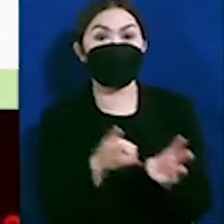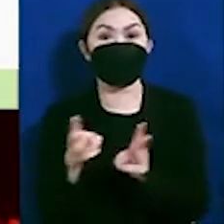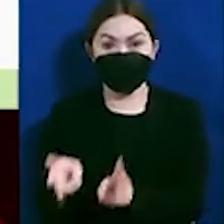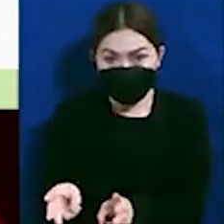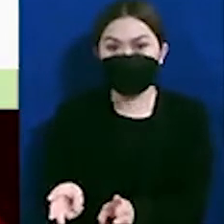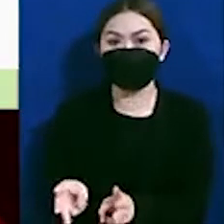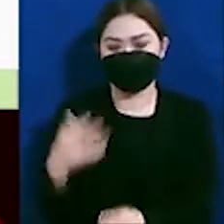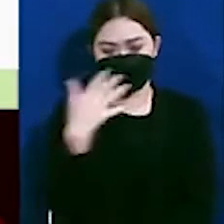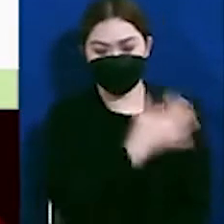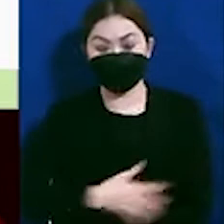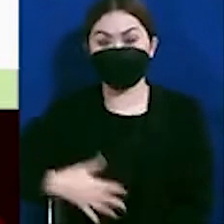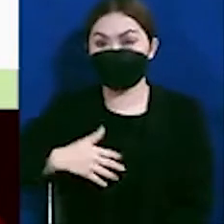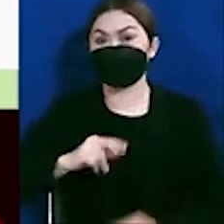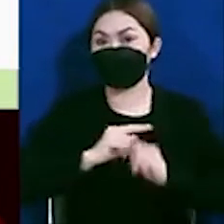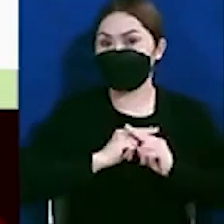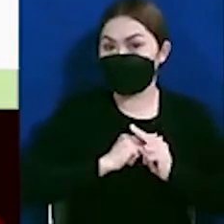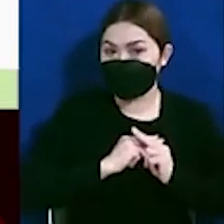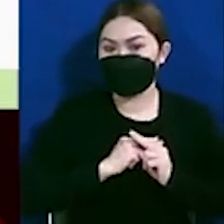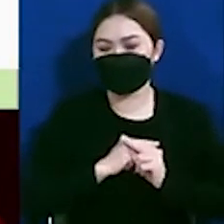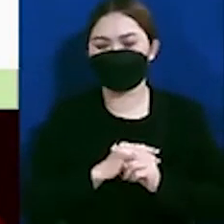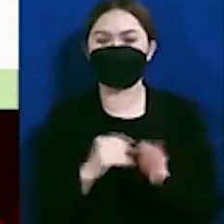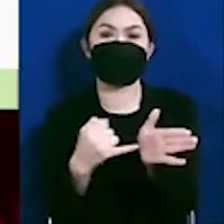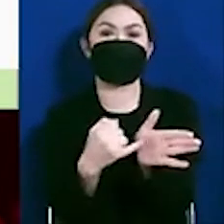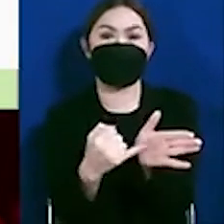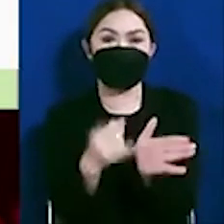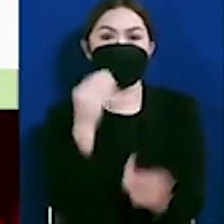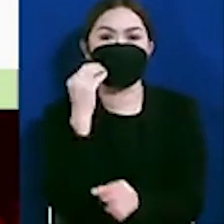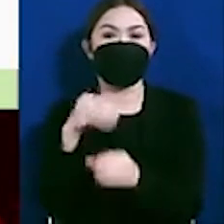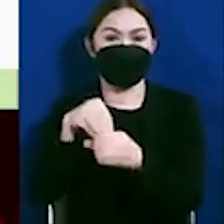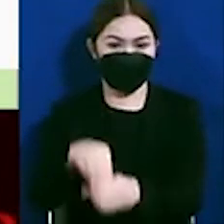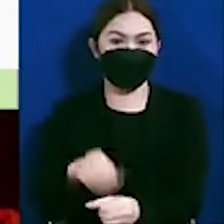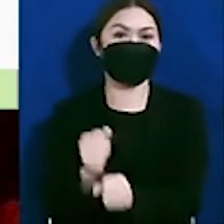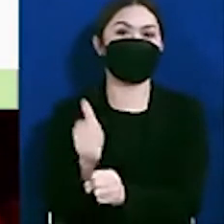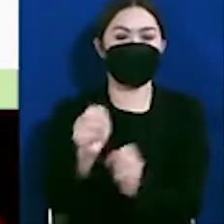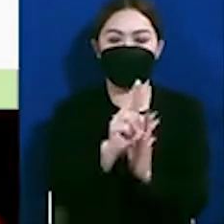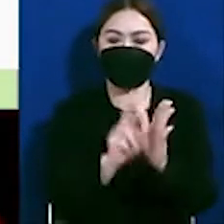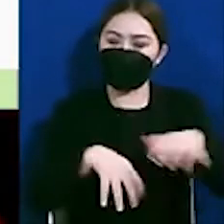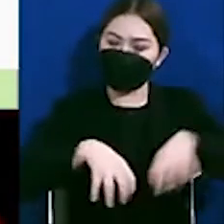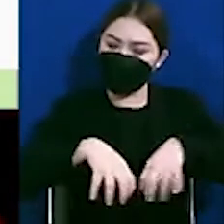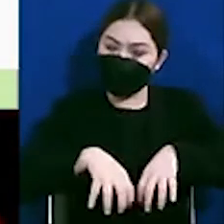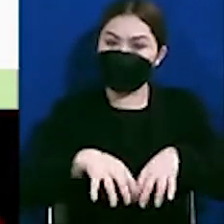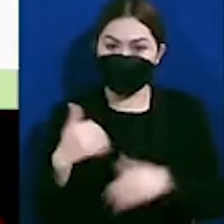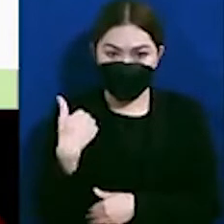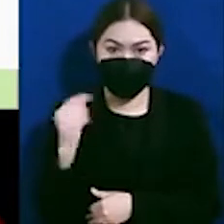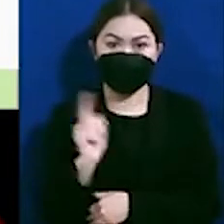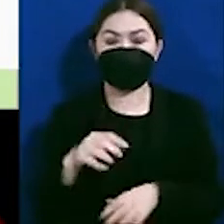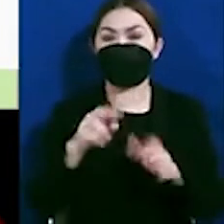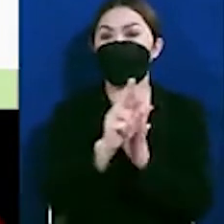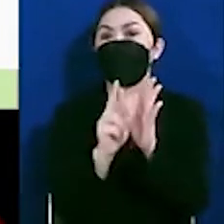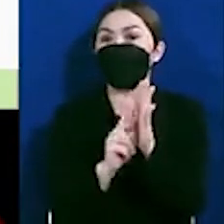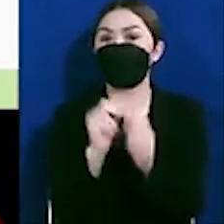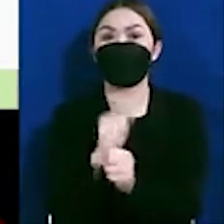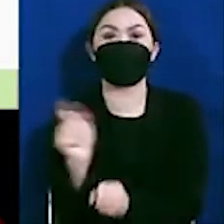ร่างกายอาตรวจร่างกายนะครับวัดไข้ง่ายนะครับที่บ้านที่เราพยายามจัดระบบไว้นอกเหนือจากนี้ก็มีการจัดระบบ